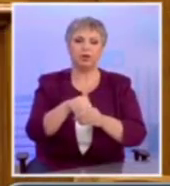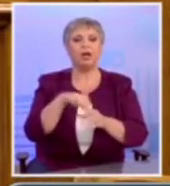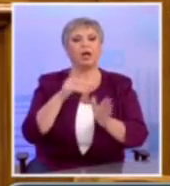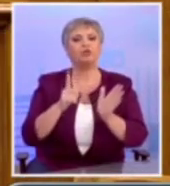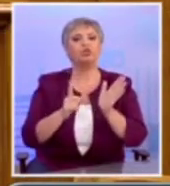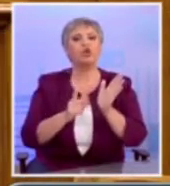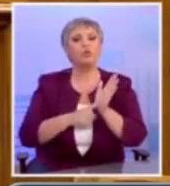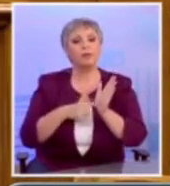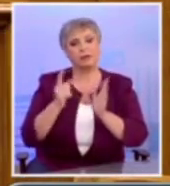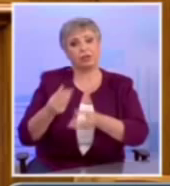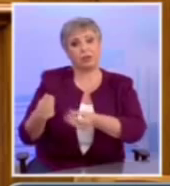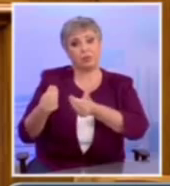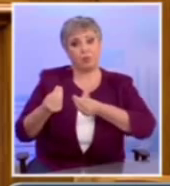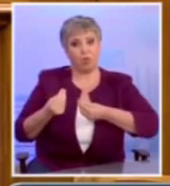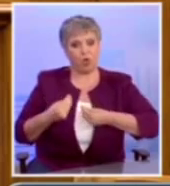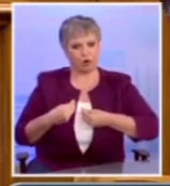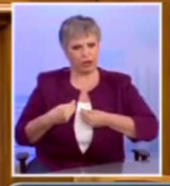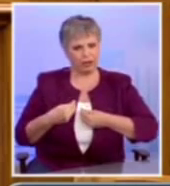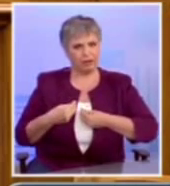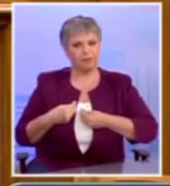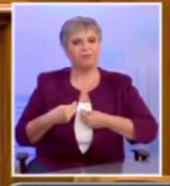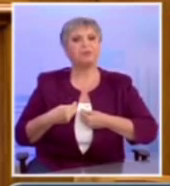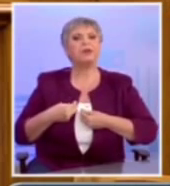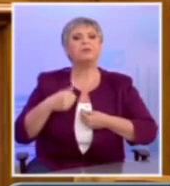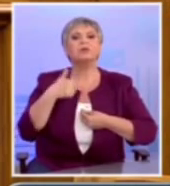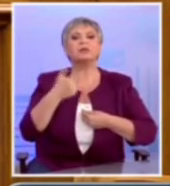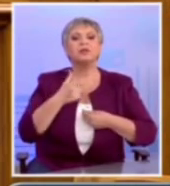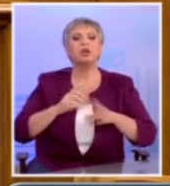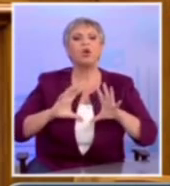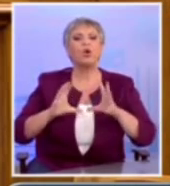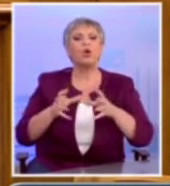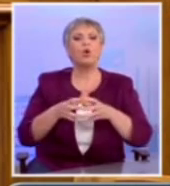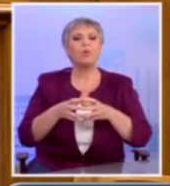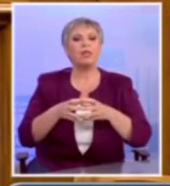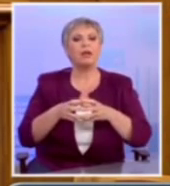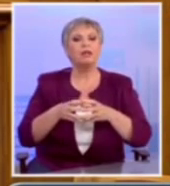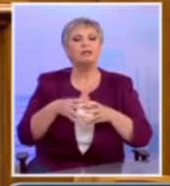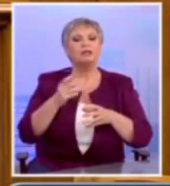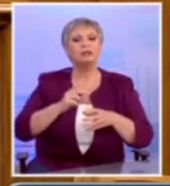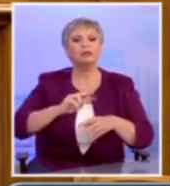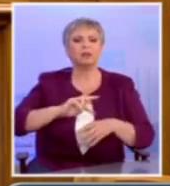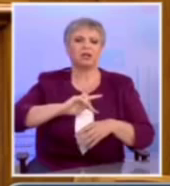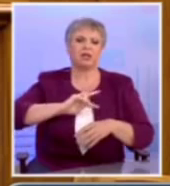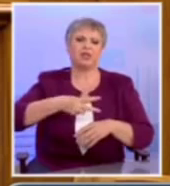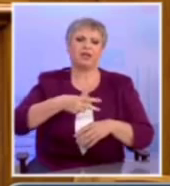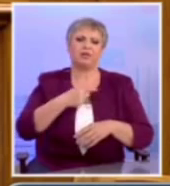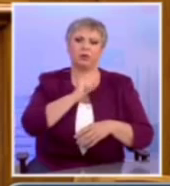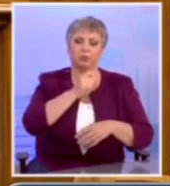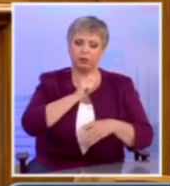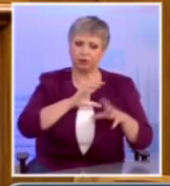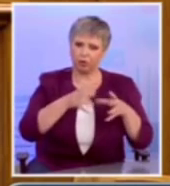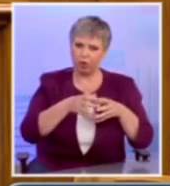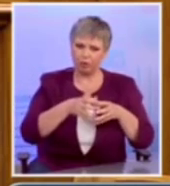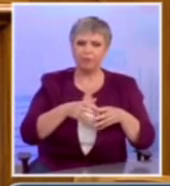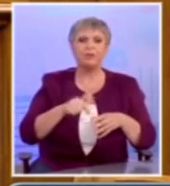μου έχουν δώσει από το κόμμα της αντιπολίτευσης, αξιωματικής αντιπολίτευσης. Το πρώτο